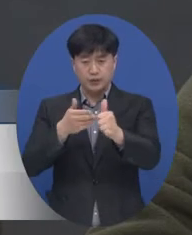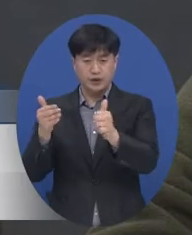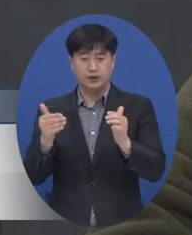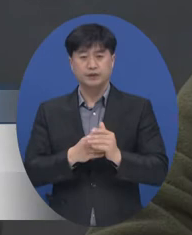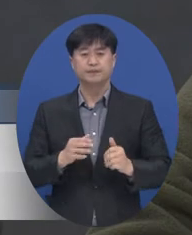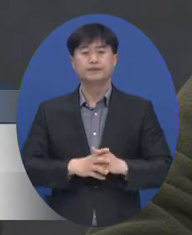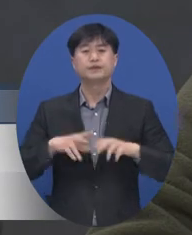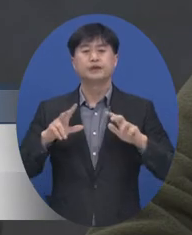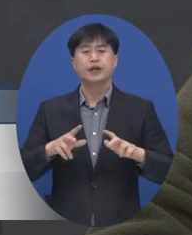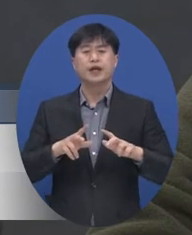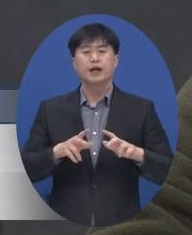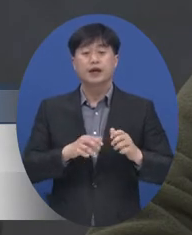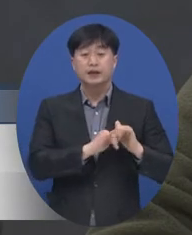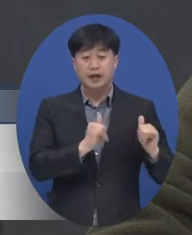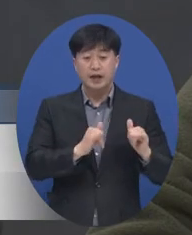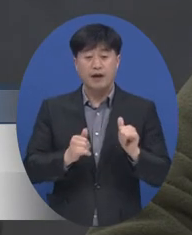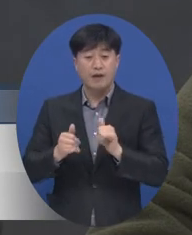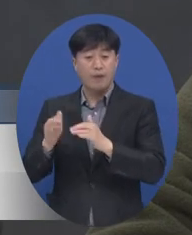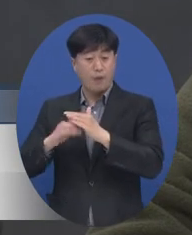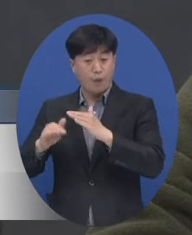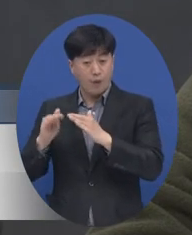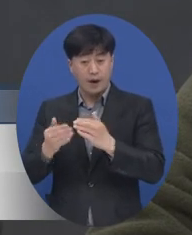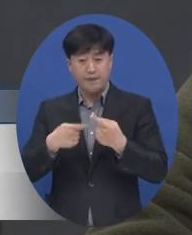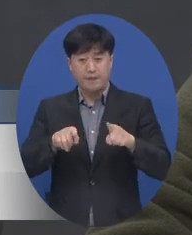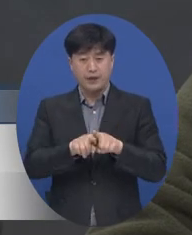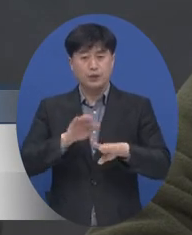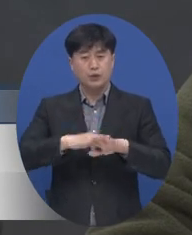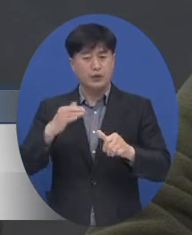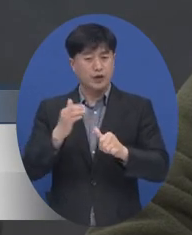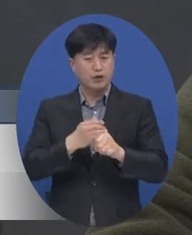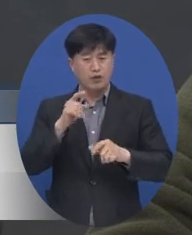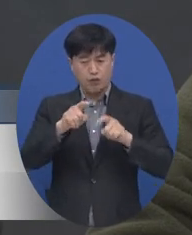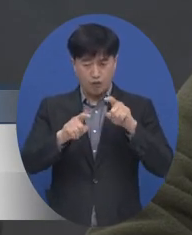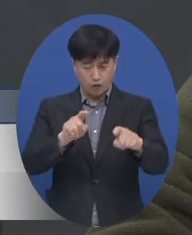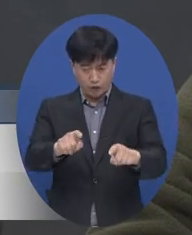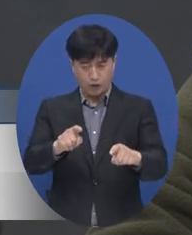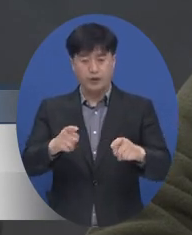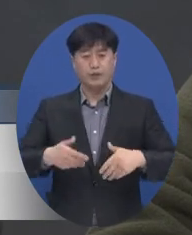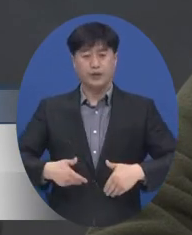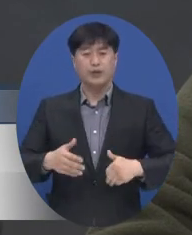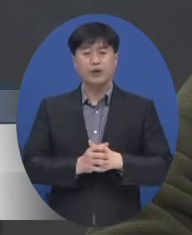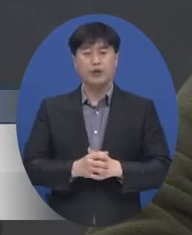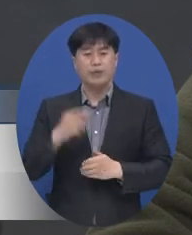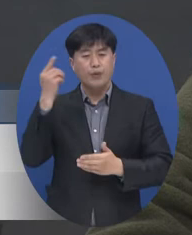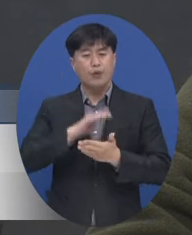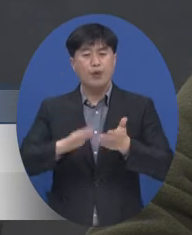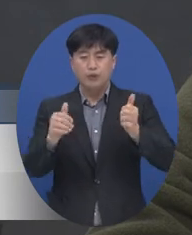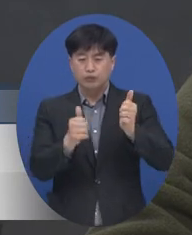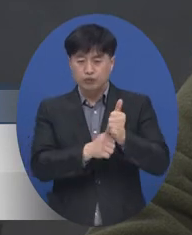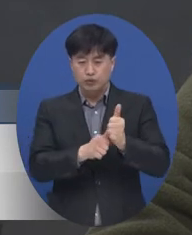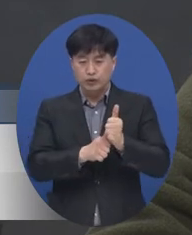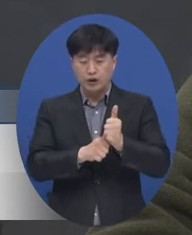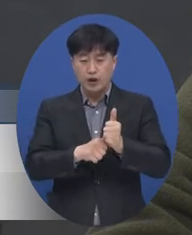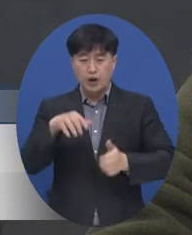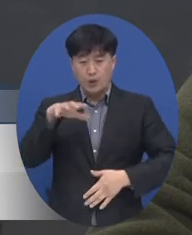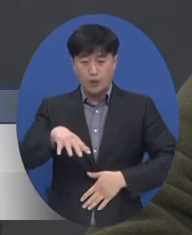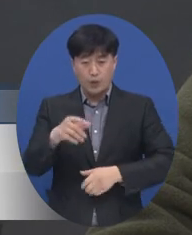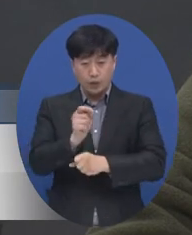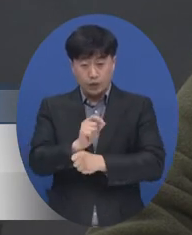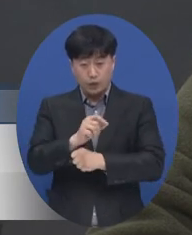이제 민관이 다함께 손을 잡고 한 발 도마 가려합니다 제가 불 사